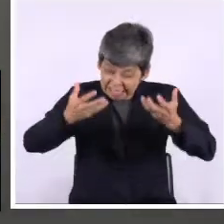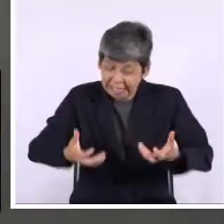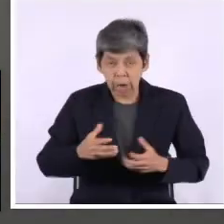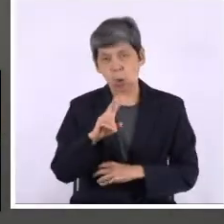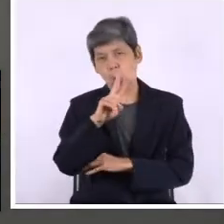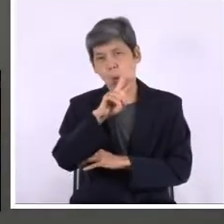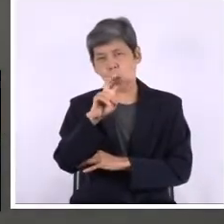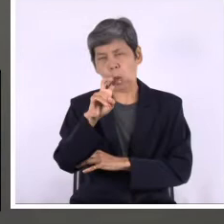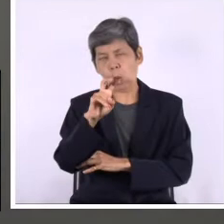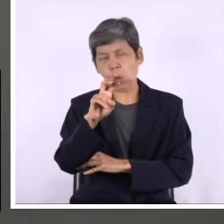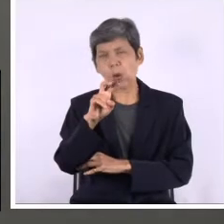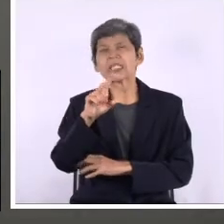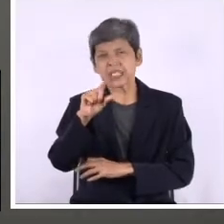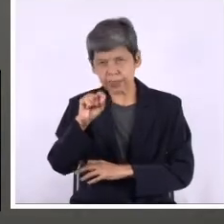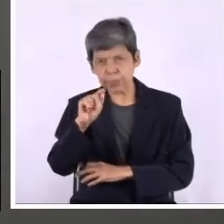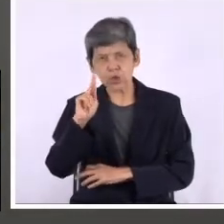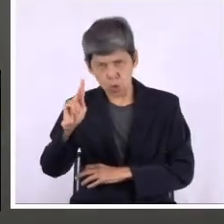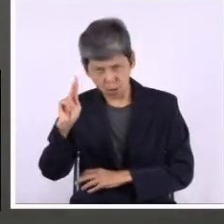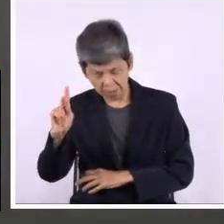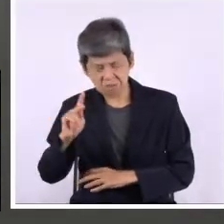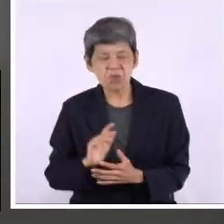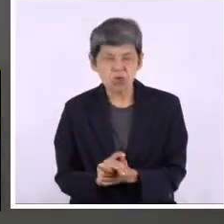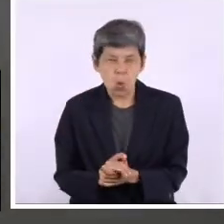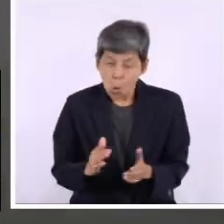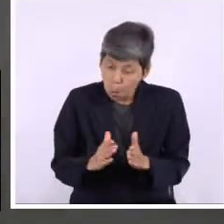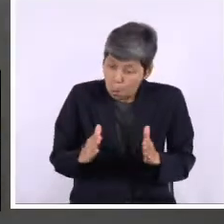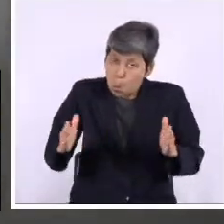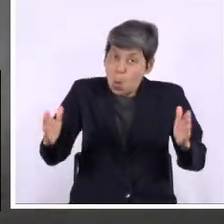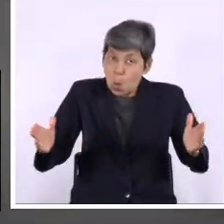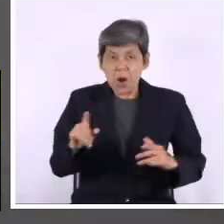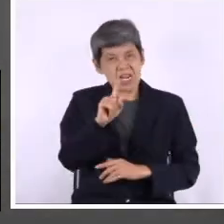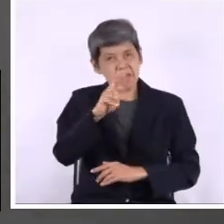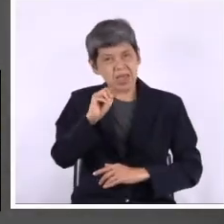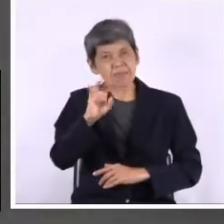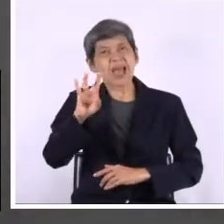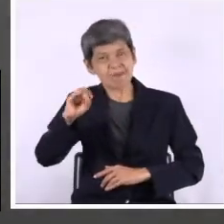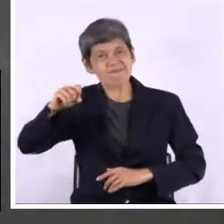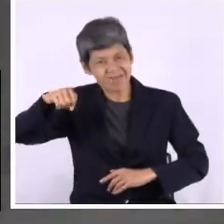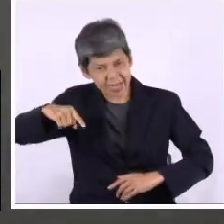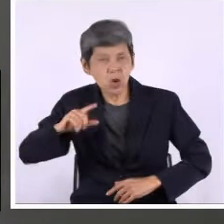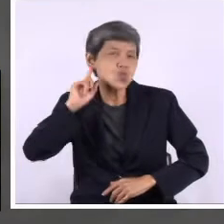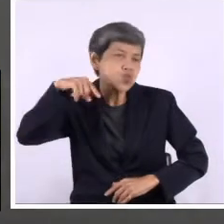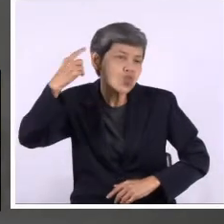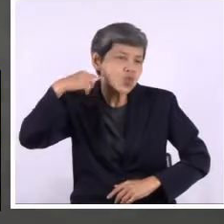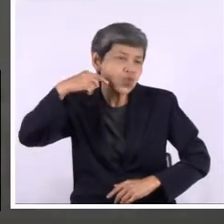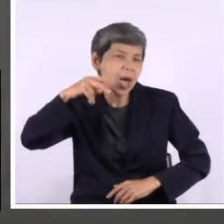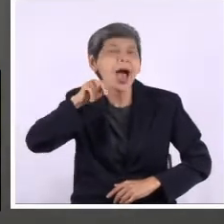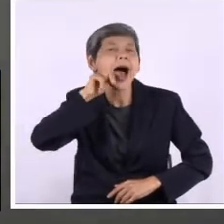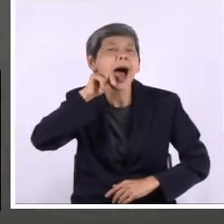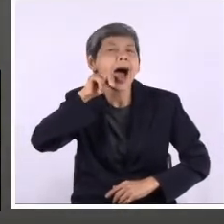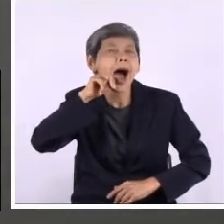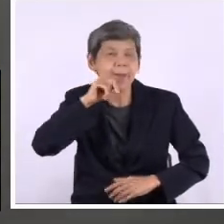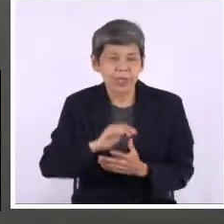เนี่ย220กิโลกรัมแล้วก็ยาวตั้งอะเมตร 80เซนเป็นตัวเมียนี่ถึงน้ำแล้ว